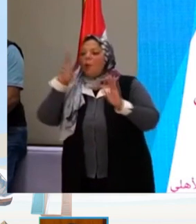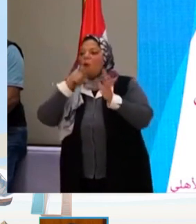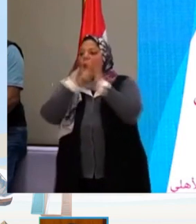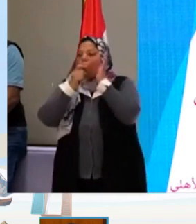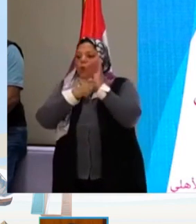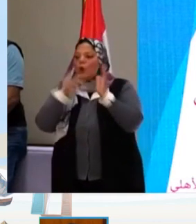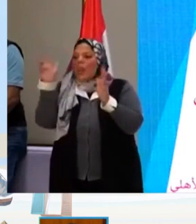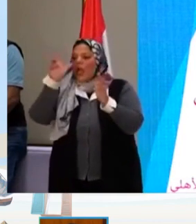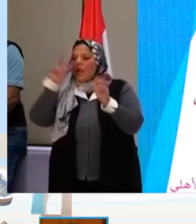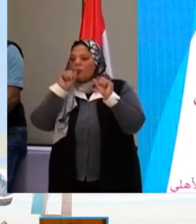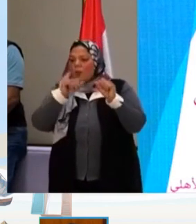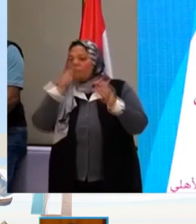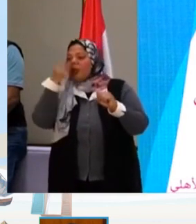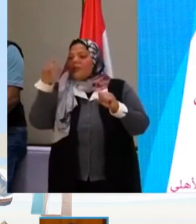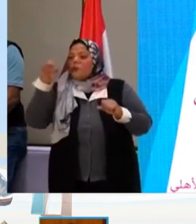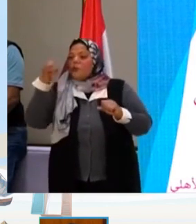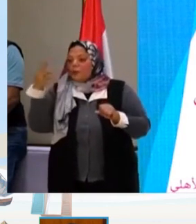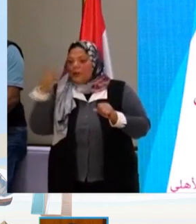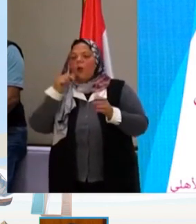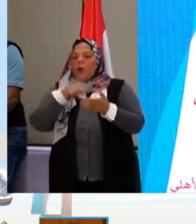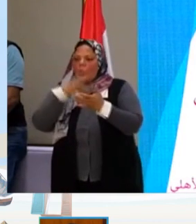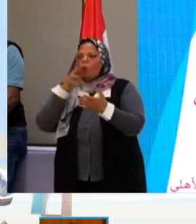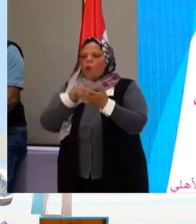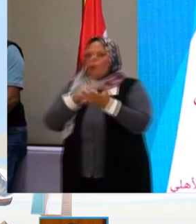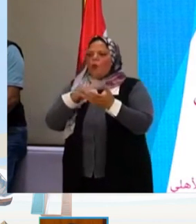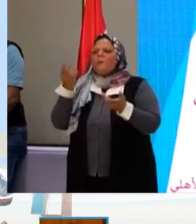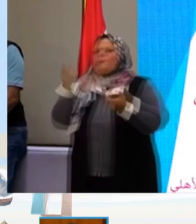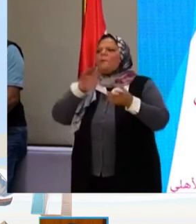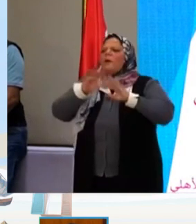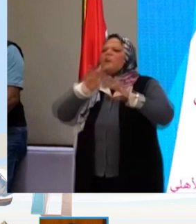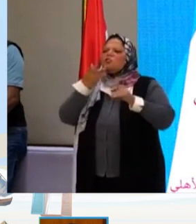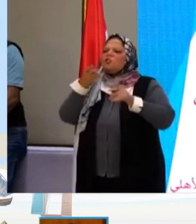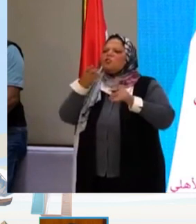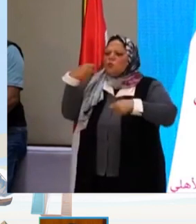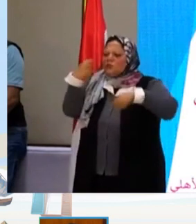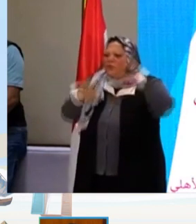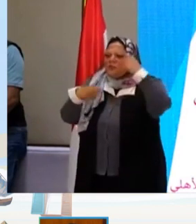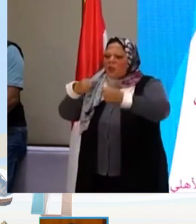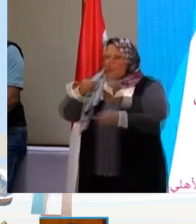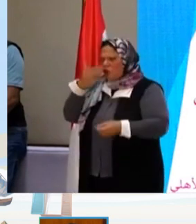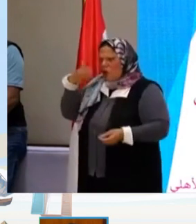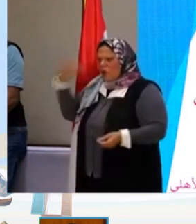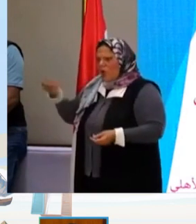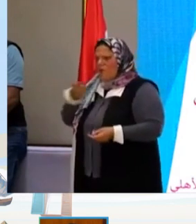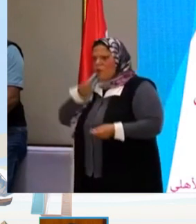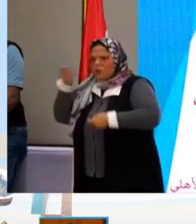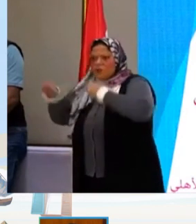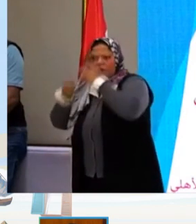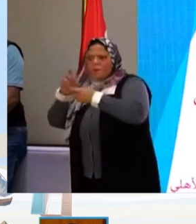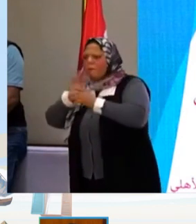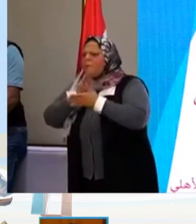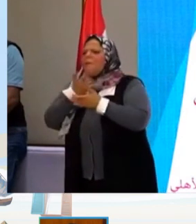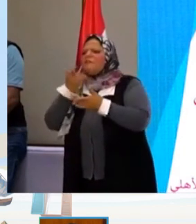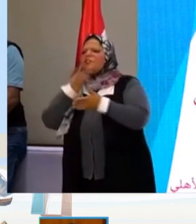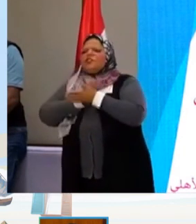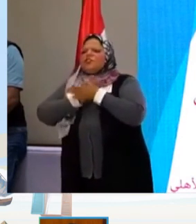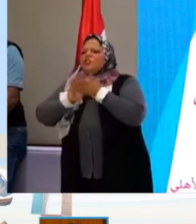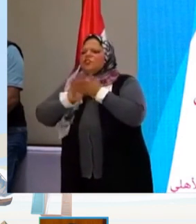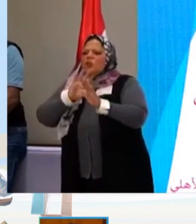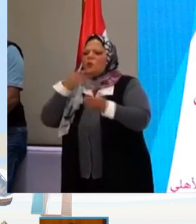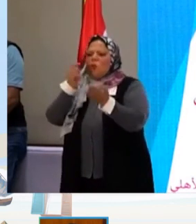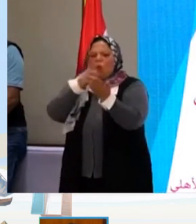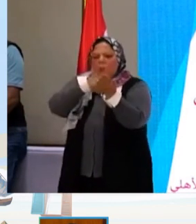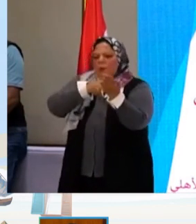الجهه الاداريه، تحديد وسائل دعوه الجمعيه العموميه ومجلس الاداره وفقا لكل نظام اساسي لكل